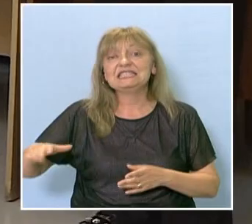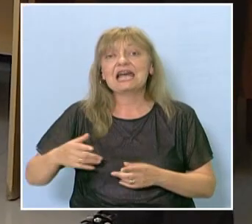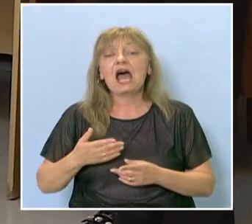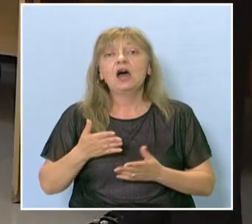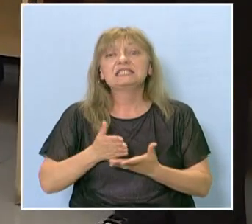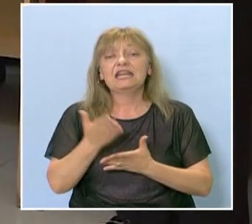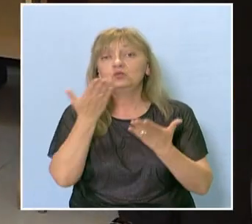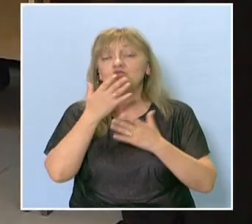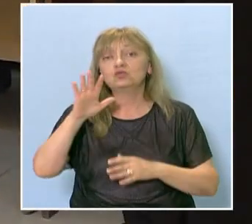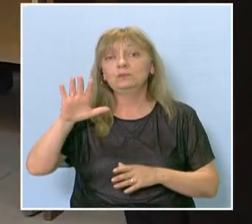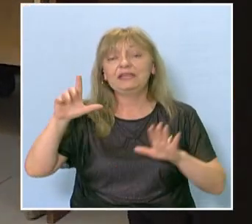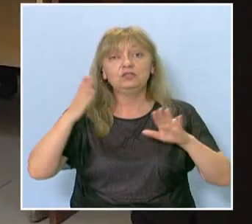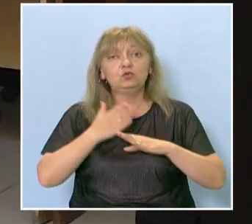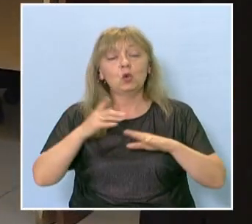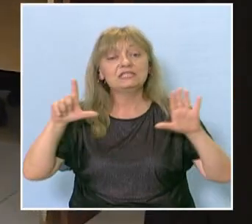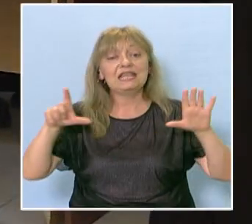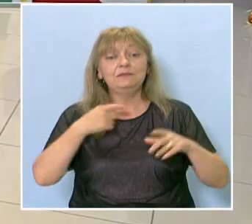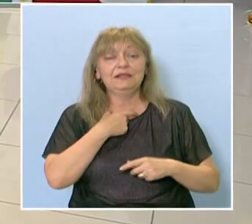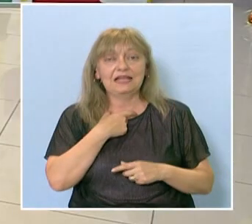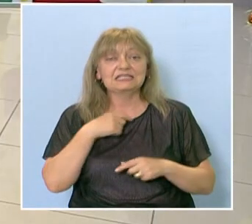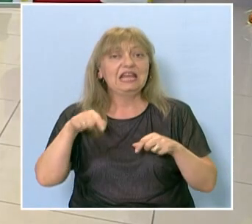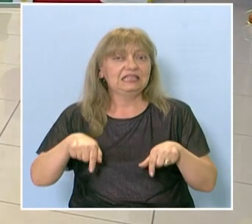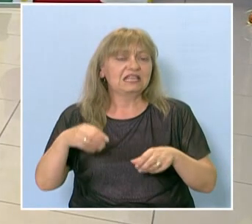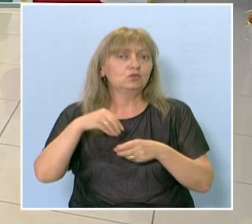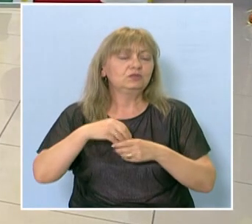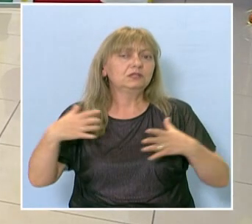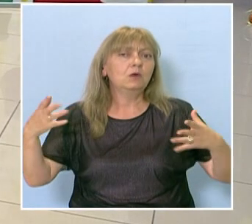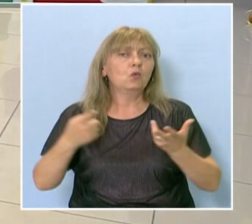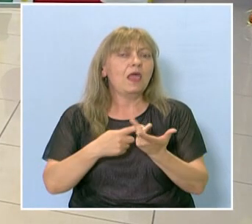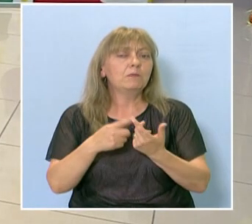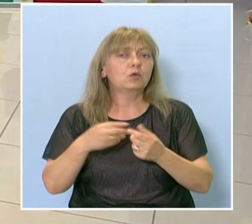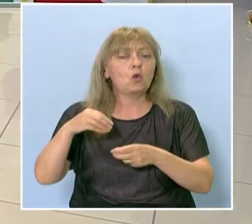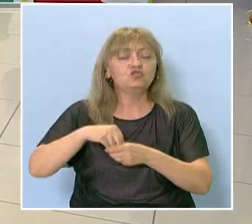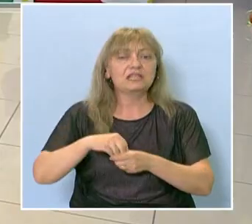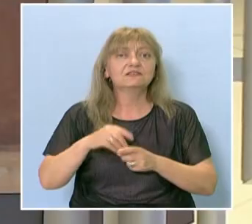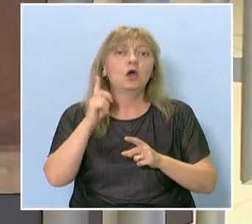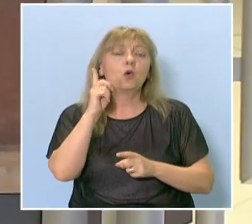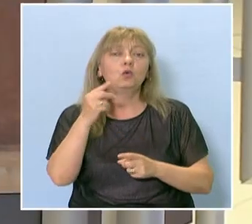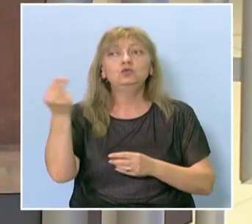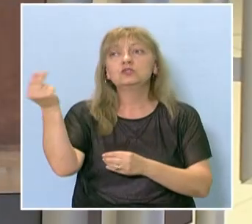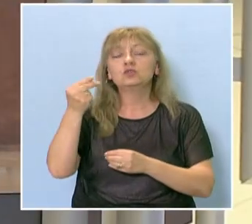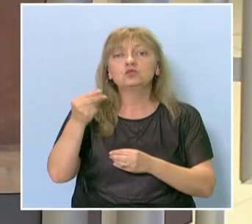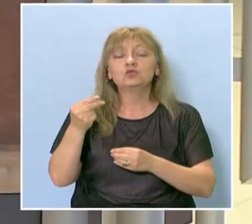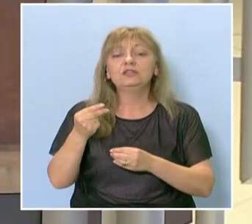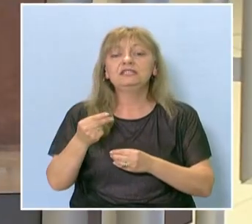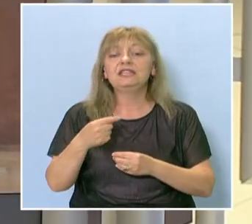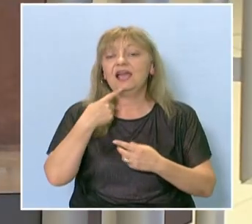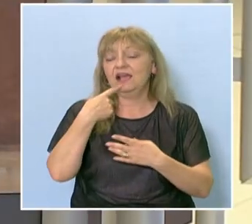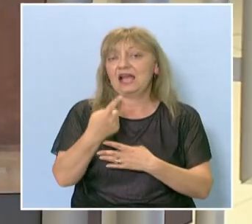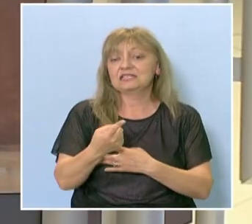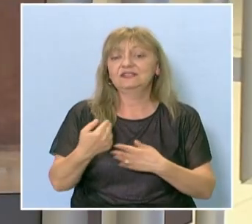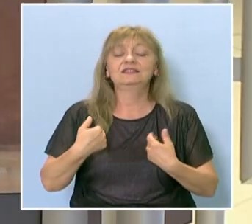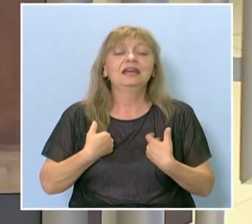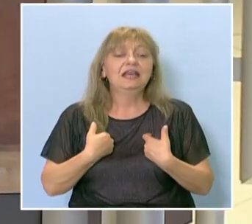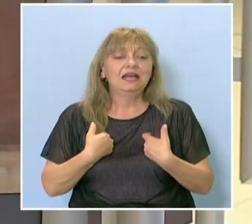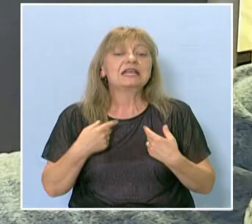клас. Тази година в него има много голям брой участници, които с картините си отправят своите послания. Нарисувах една